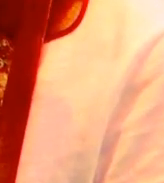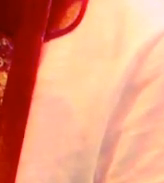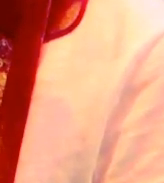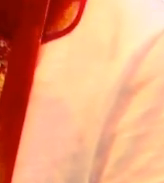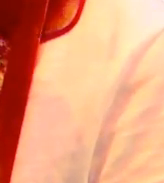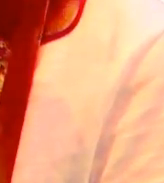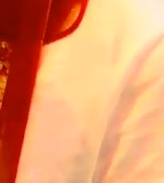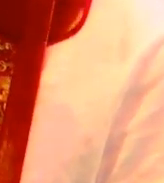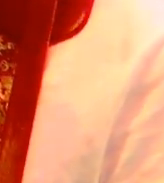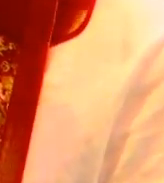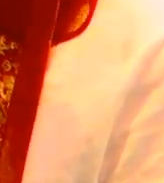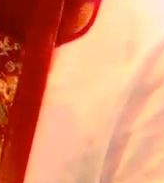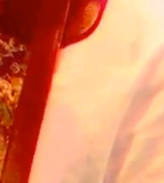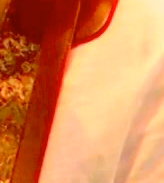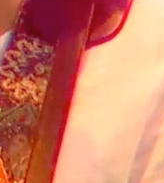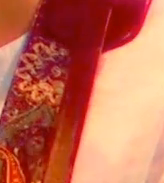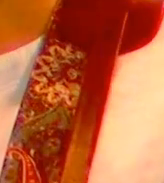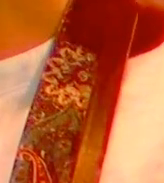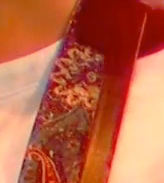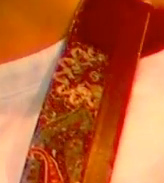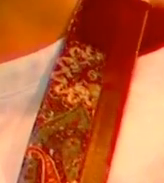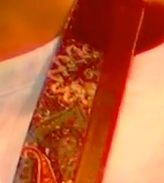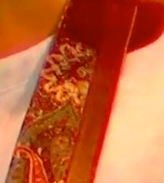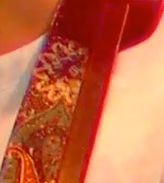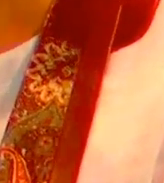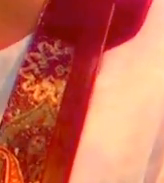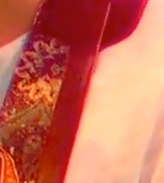얼마나 고마운데.